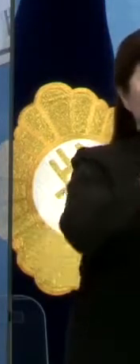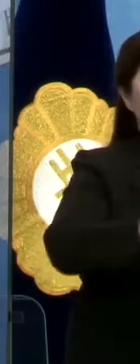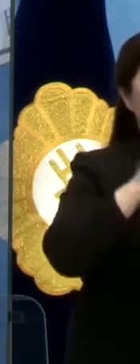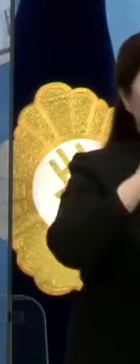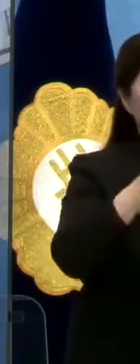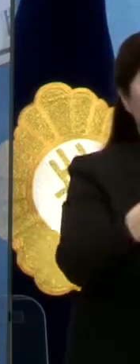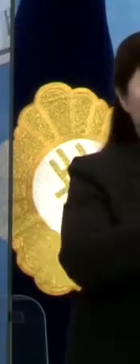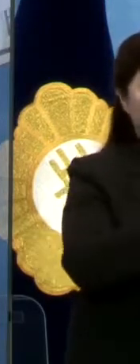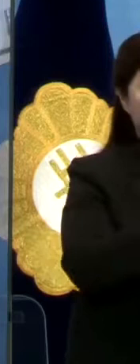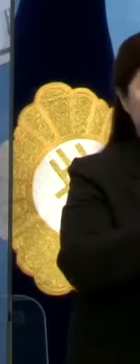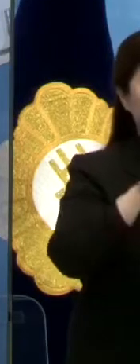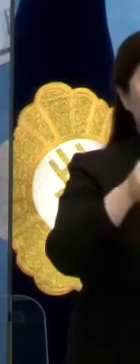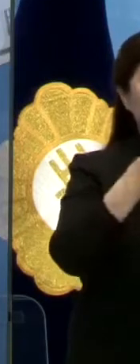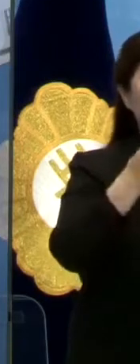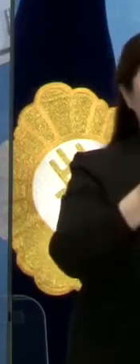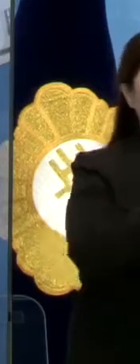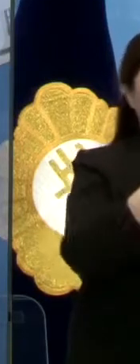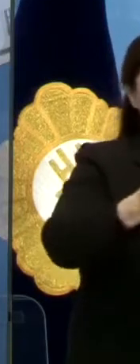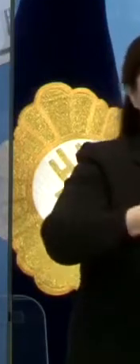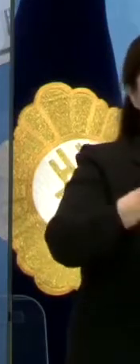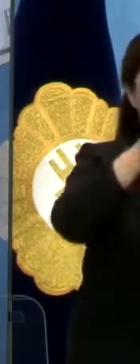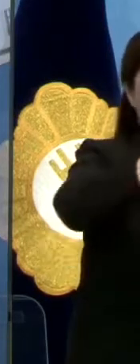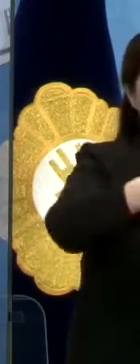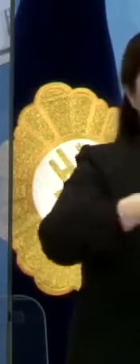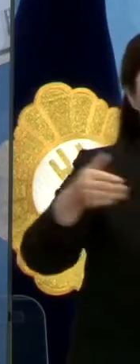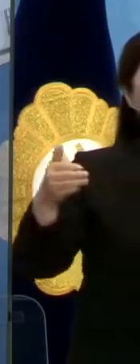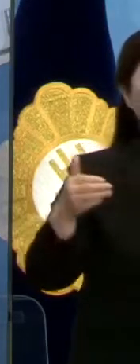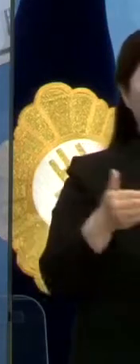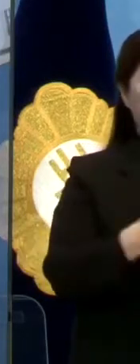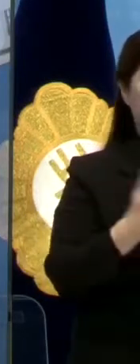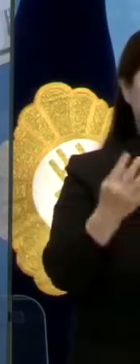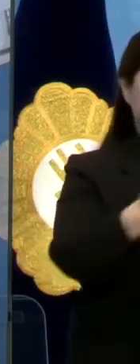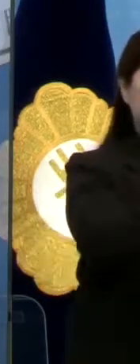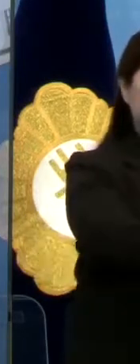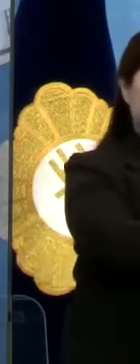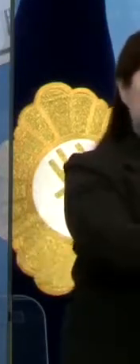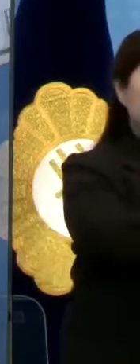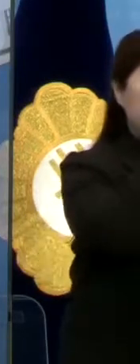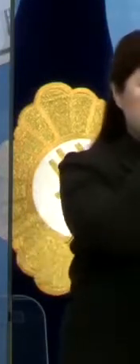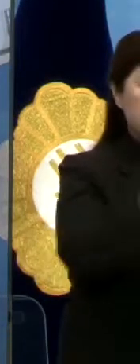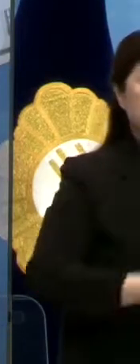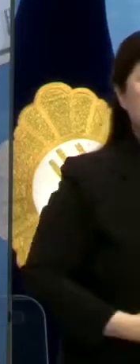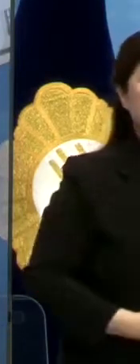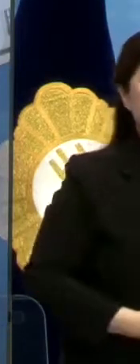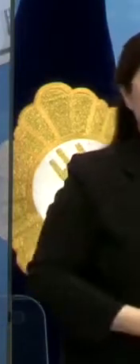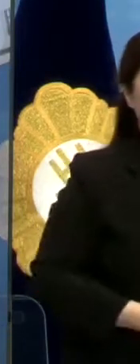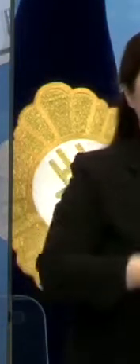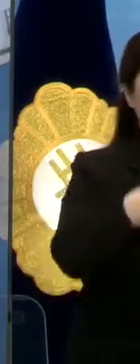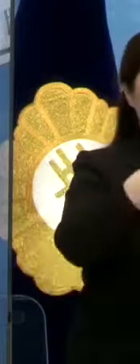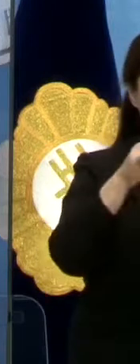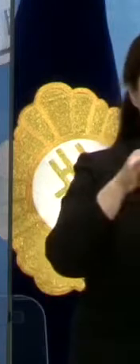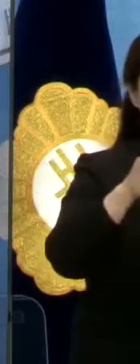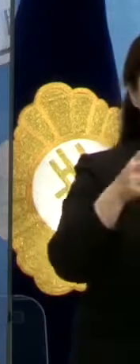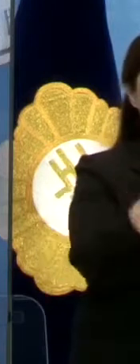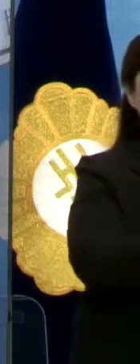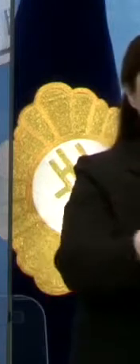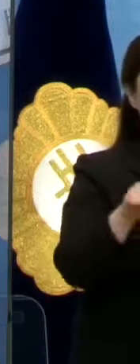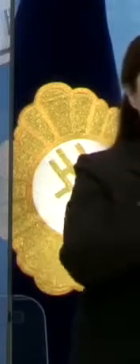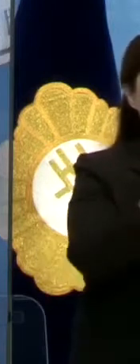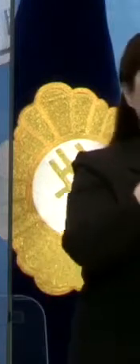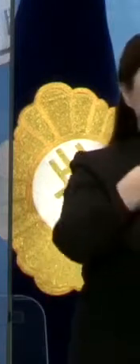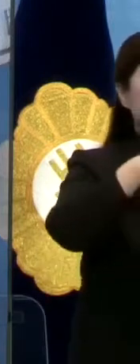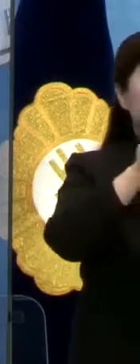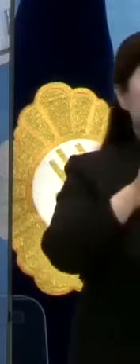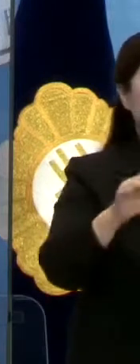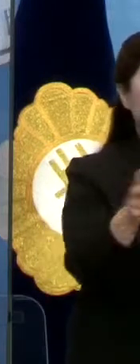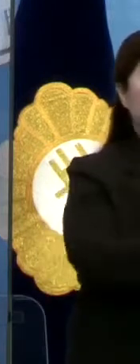캠페인을 펼치면서 100만 명 이상 서명을 받는 등 많은 성과를 올렸습니다. 20대 국회에서도 문희상 당시